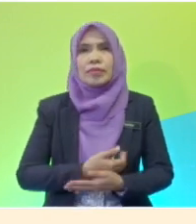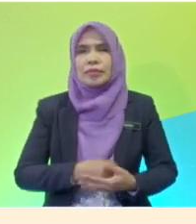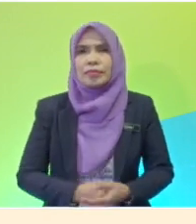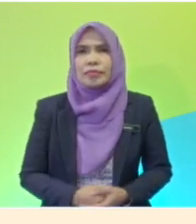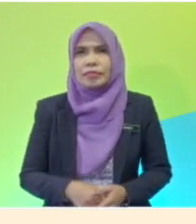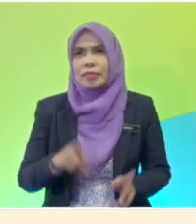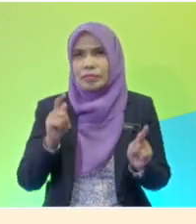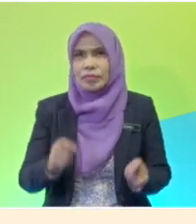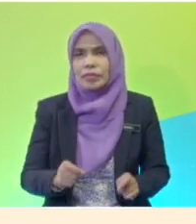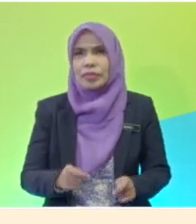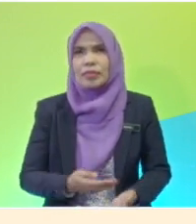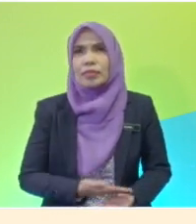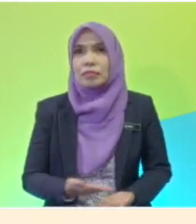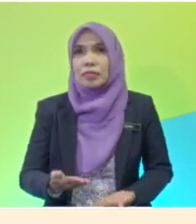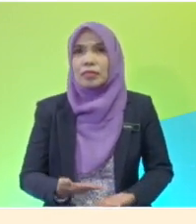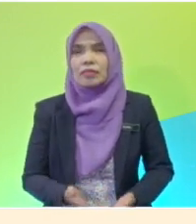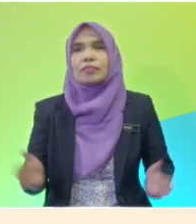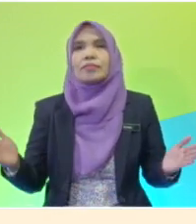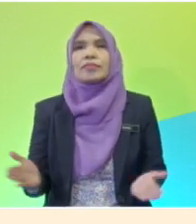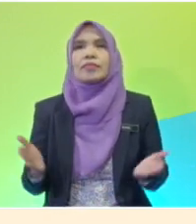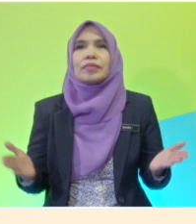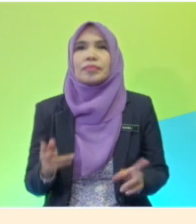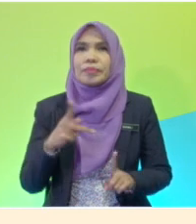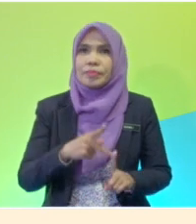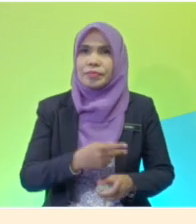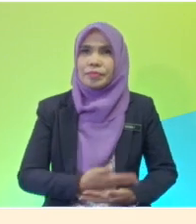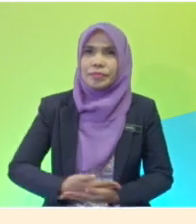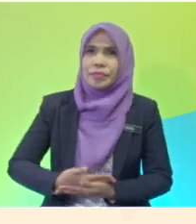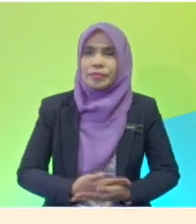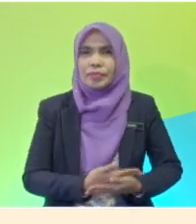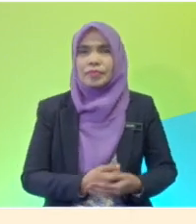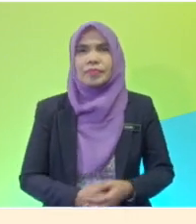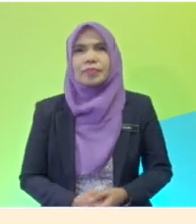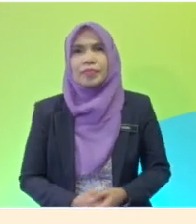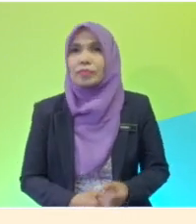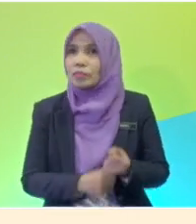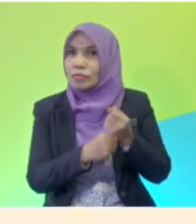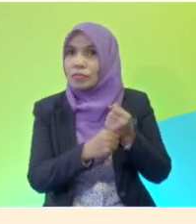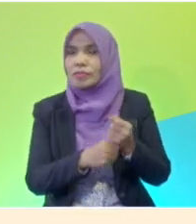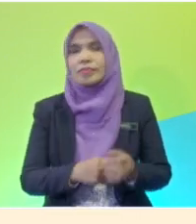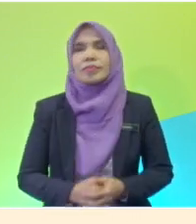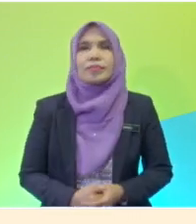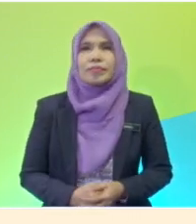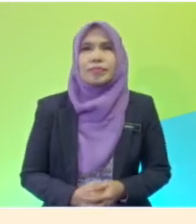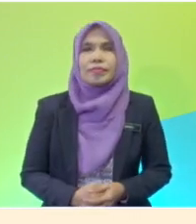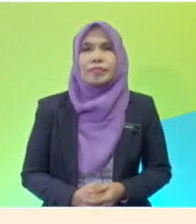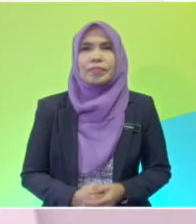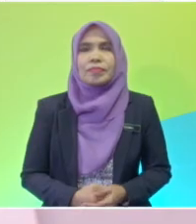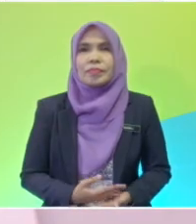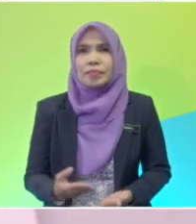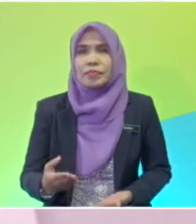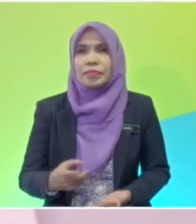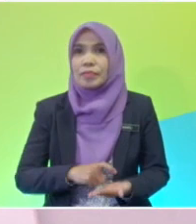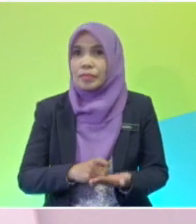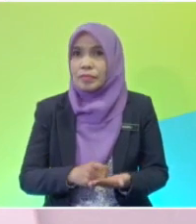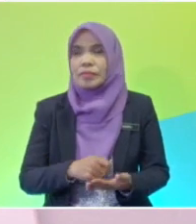anak-anak supaya mereka yang terakhirnya memberi penghargaan diri reward